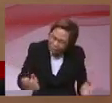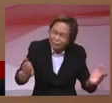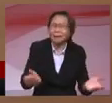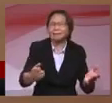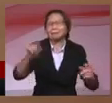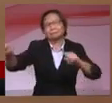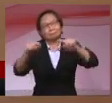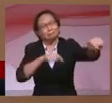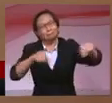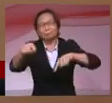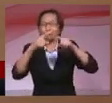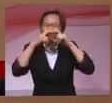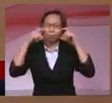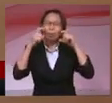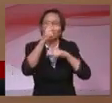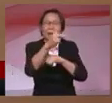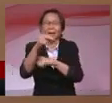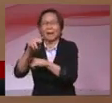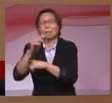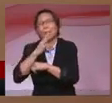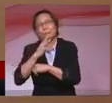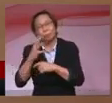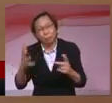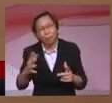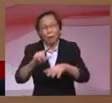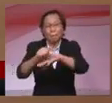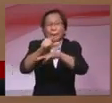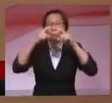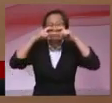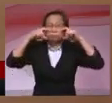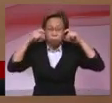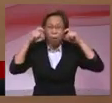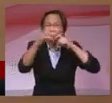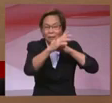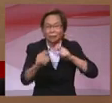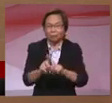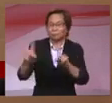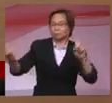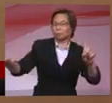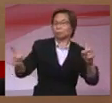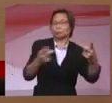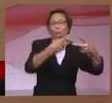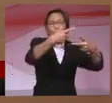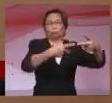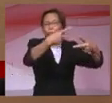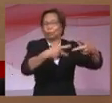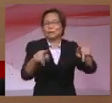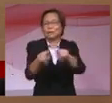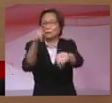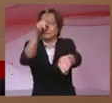mana-mana. Menurut Kementerian Kesihatan, memakai pelitup muka dan juga penjarakan sosial dilakukan